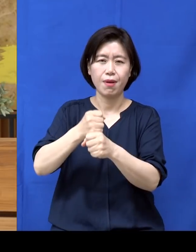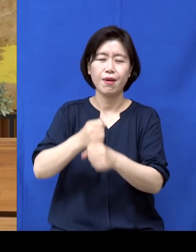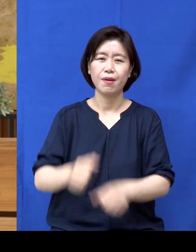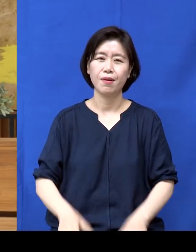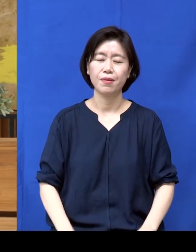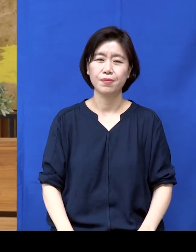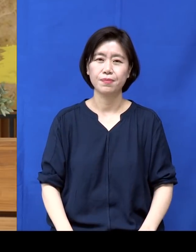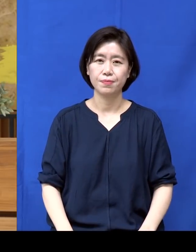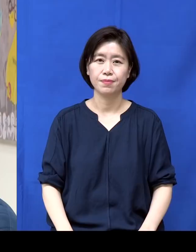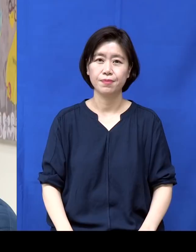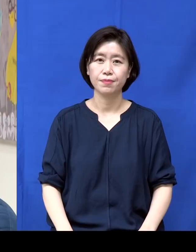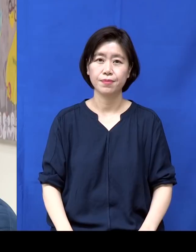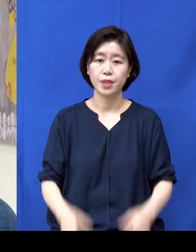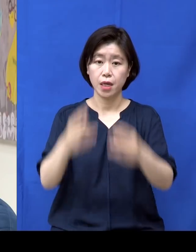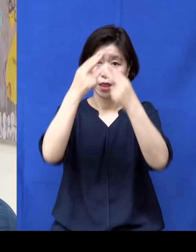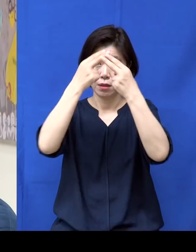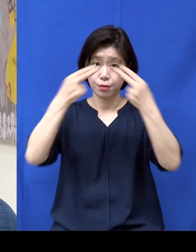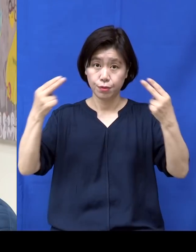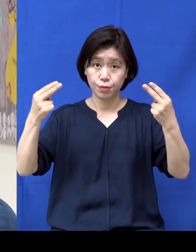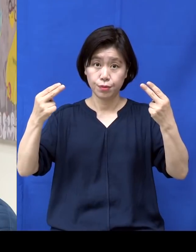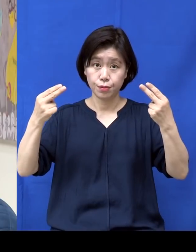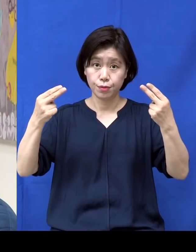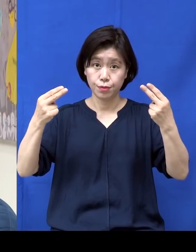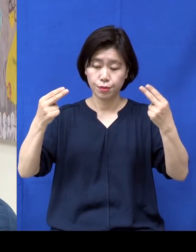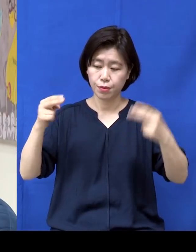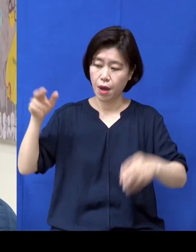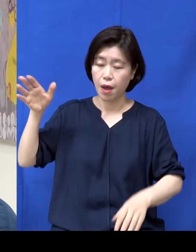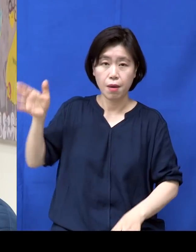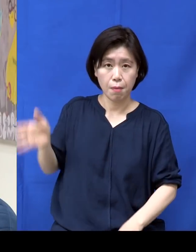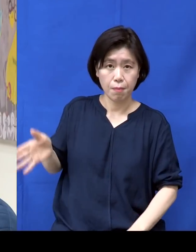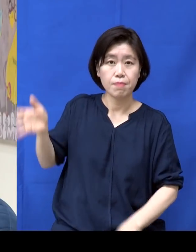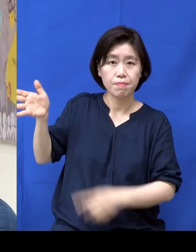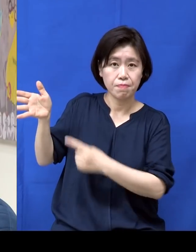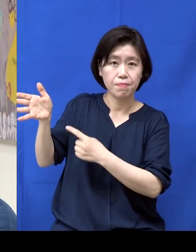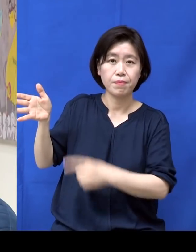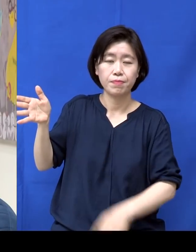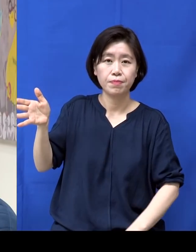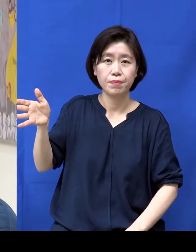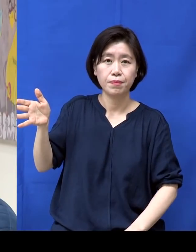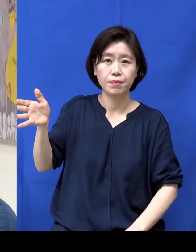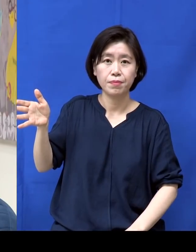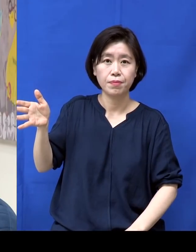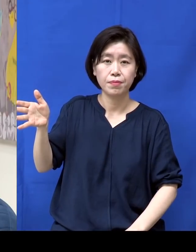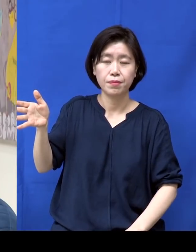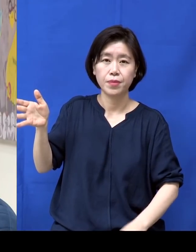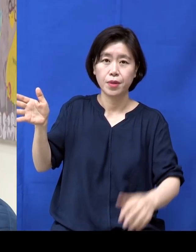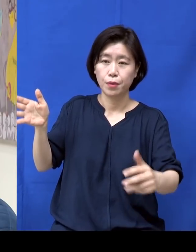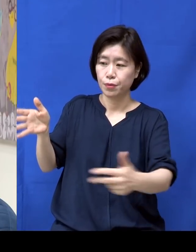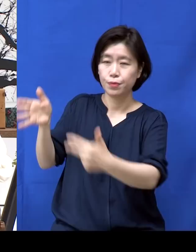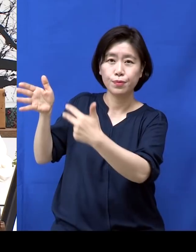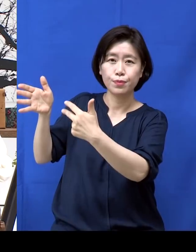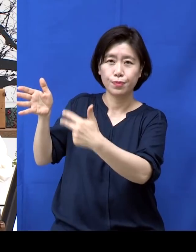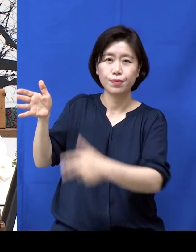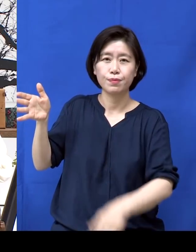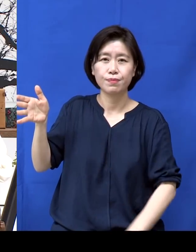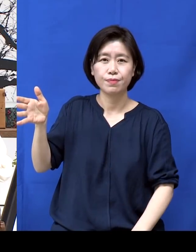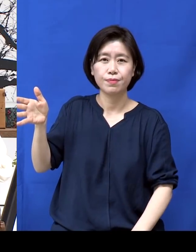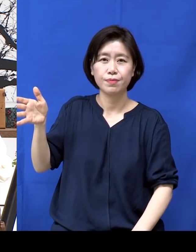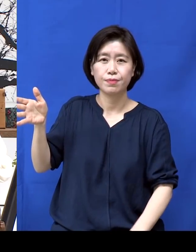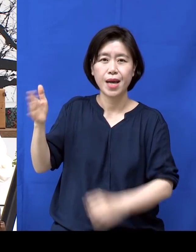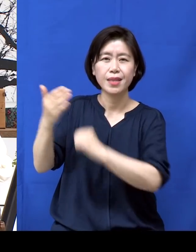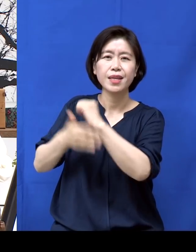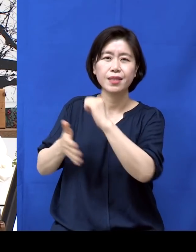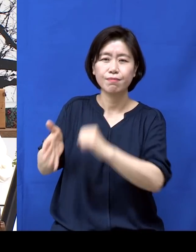그래서 빈소에 하얀 벽에 프로젝터로 슬라이드 쇼를 계속 돌리시더라고요.